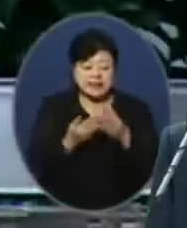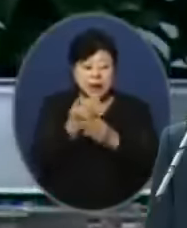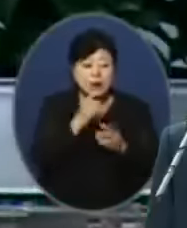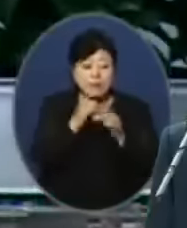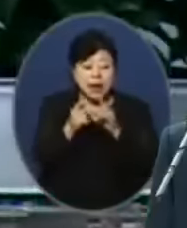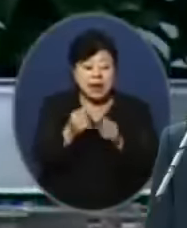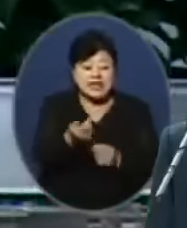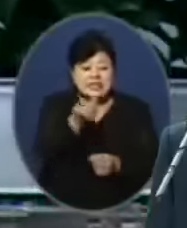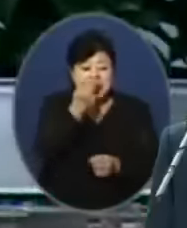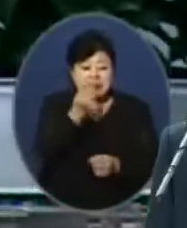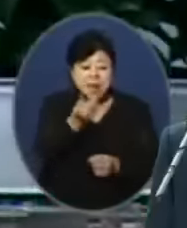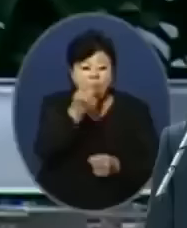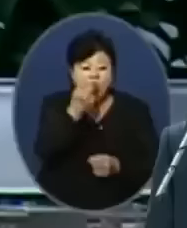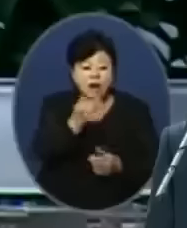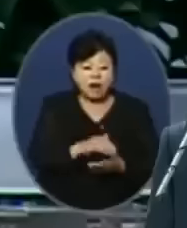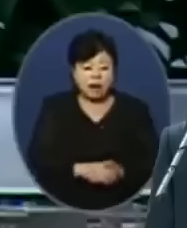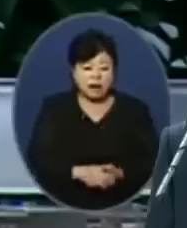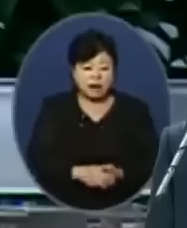말이 생명을